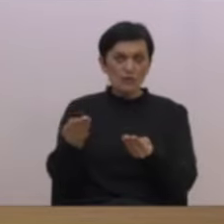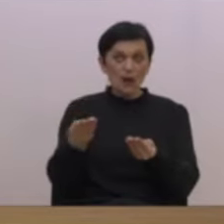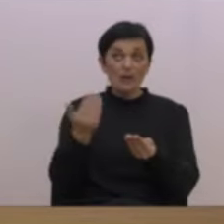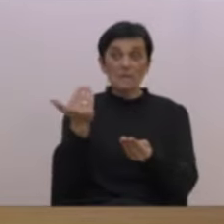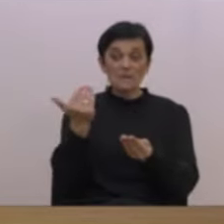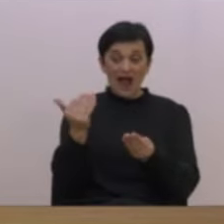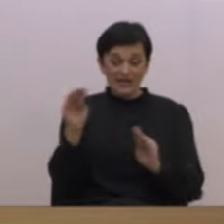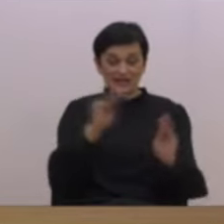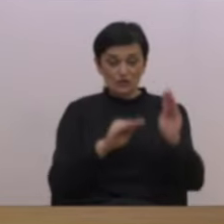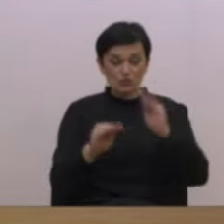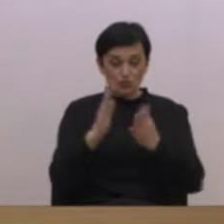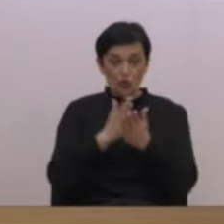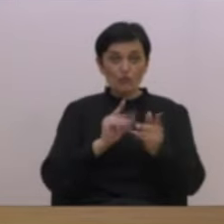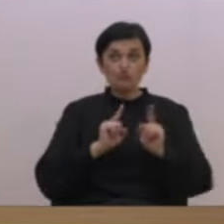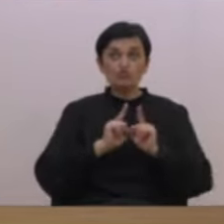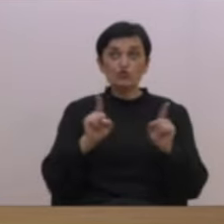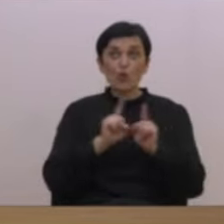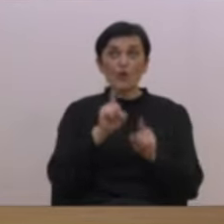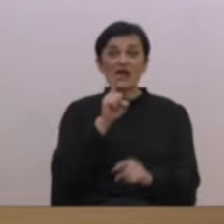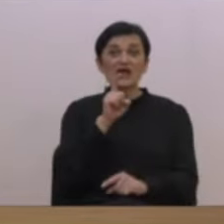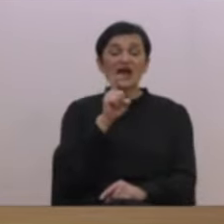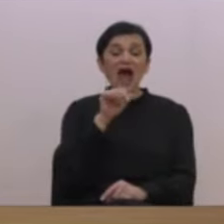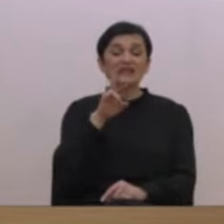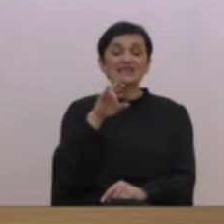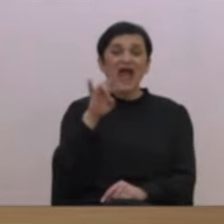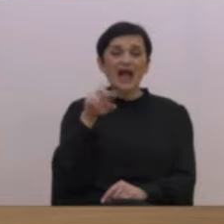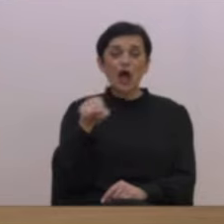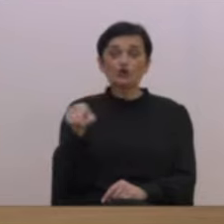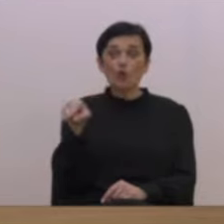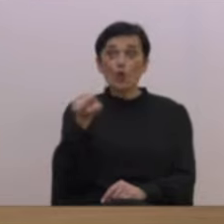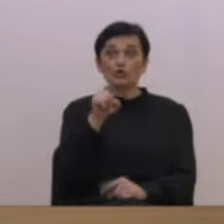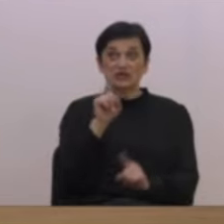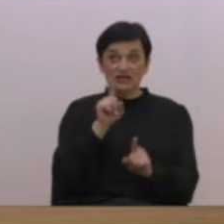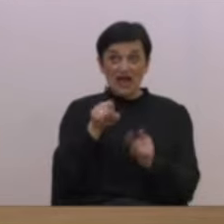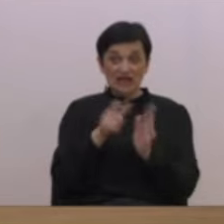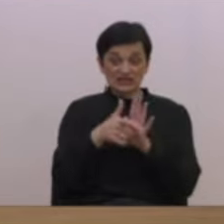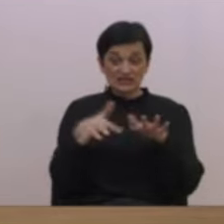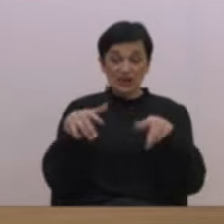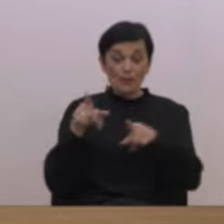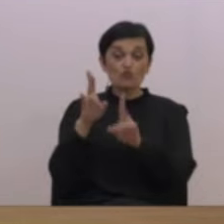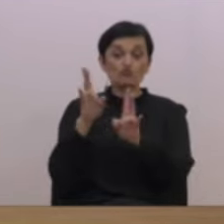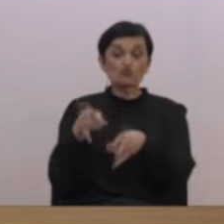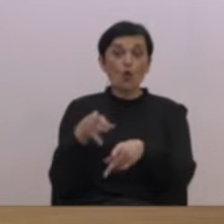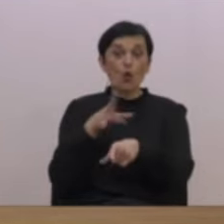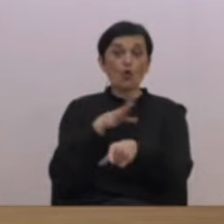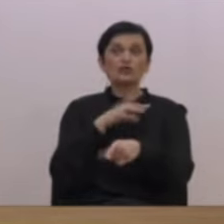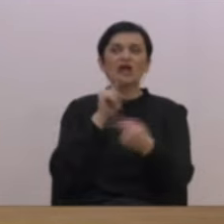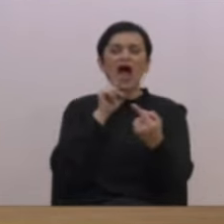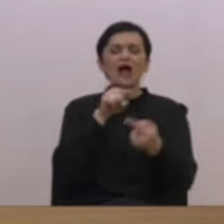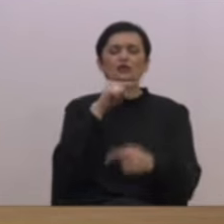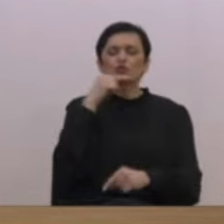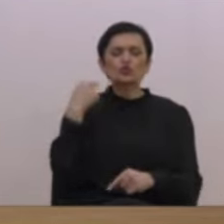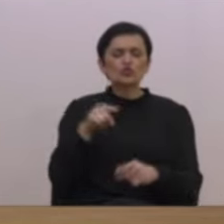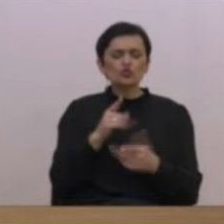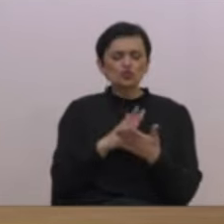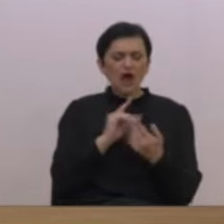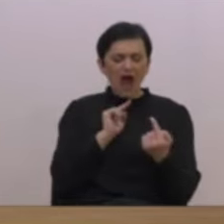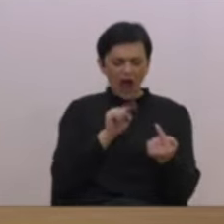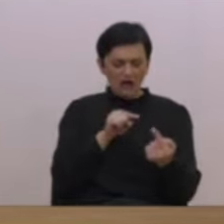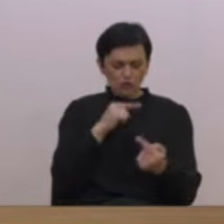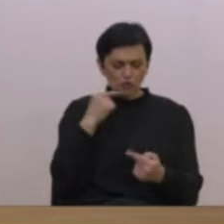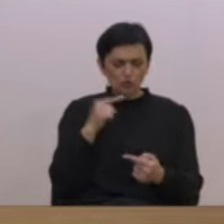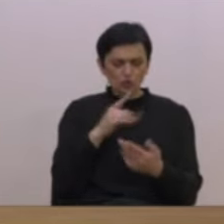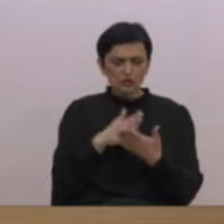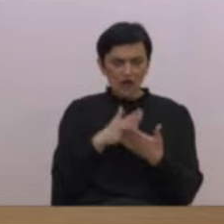tuple, scopilia, provocația, scoate și ori, hatia de canoi, zice, scoibis, ro, aihla, rata, dar ma și mohta. Rari, sunt antirusuli. Rari, sunt antirusuli,